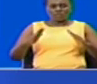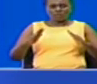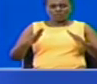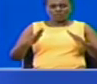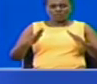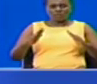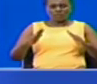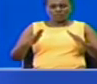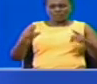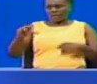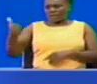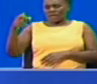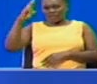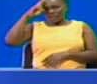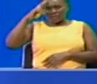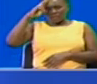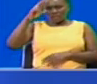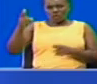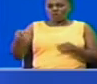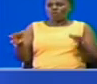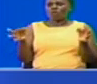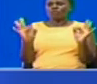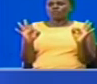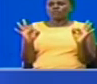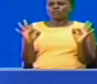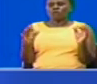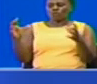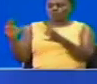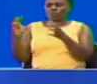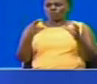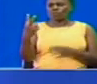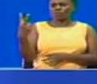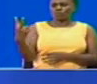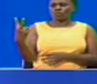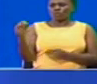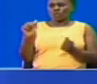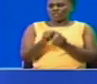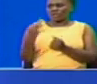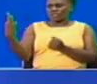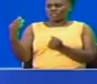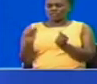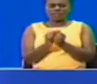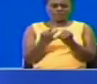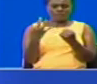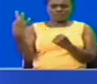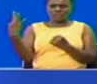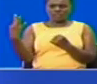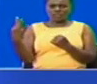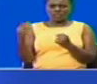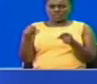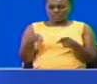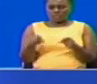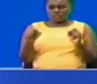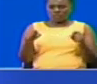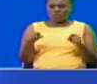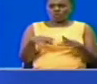house. Sababu nyingine ni kuwa maafisa hao walikuwa makundi mawili na 13 kwa idadi. Hivyo basi, mbona hao wangeweza